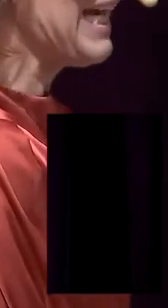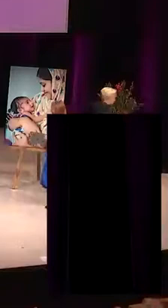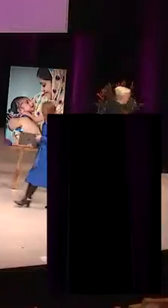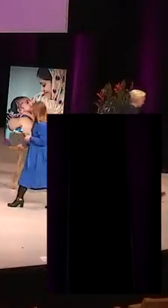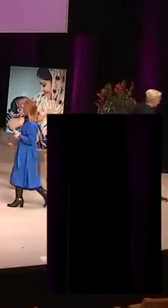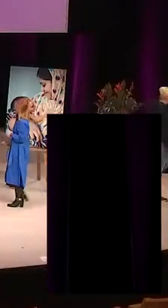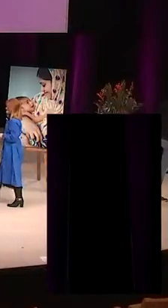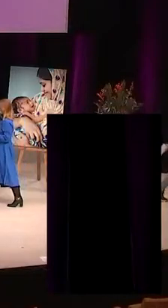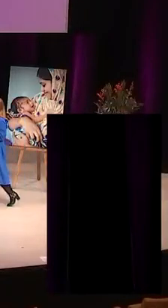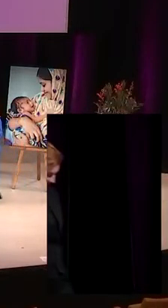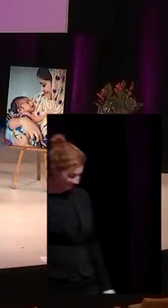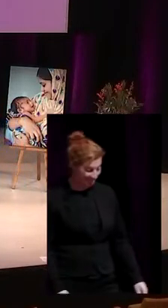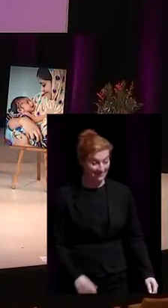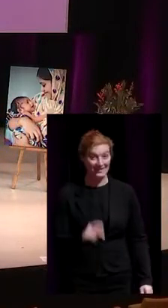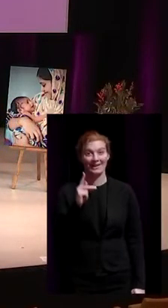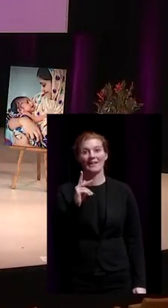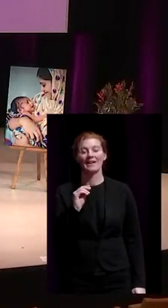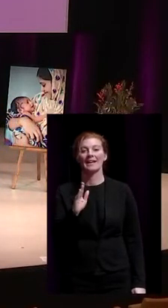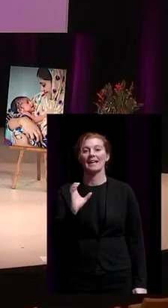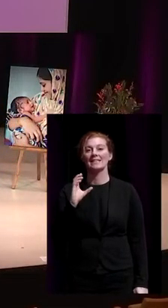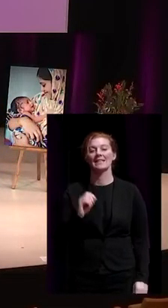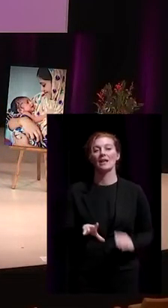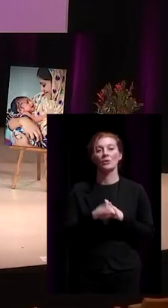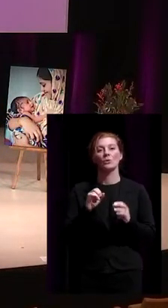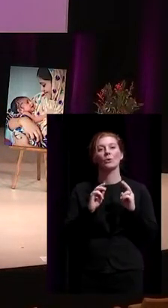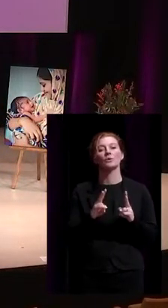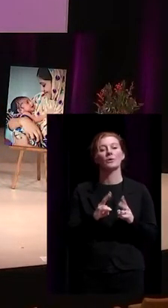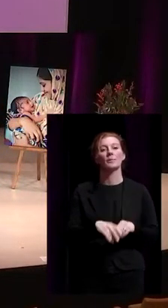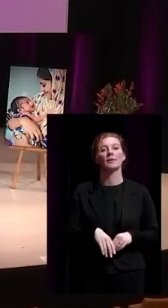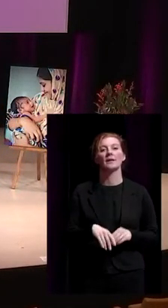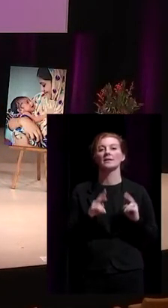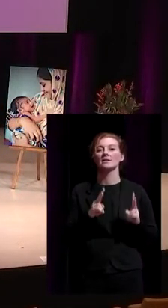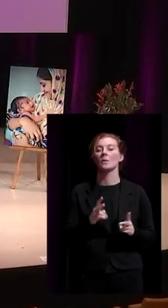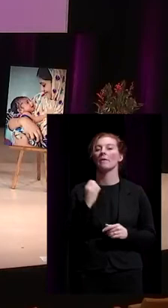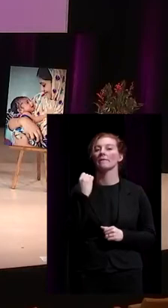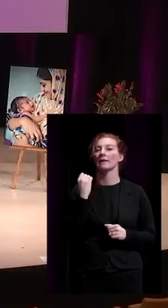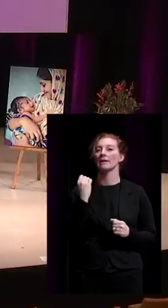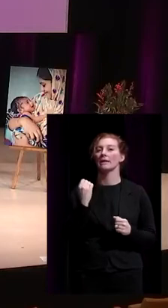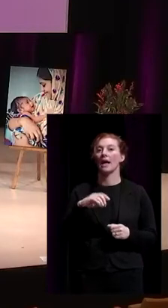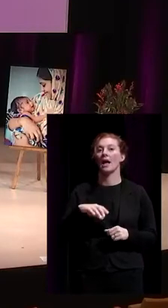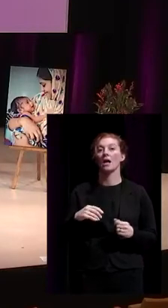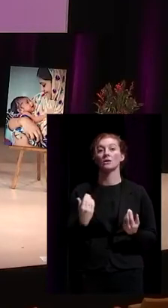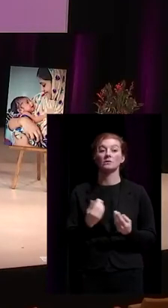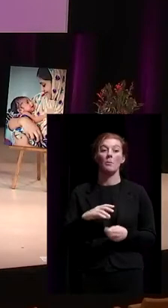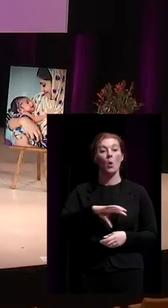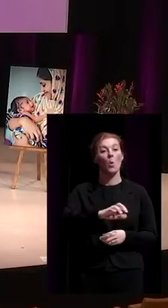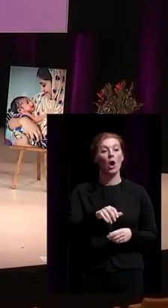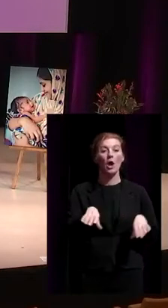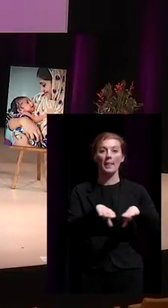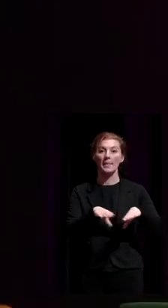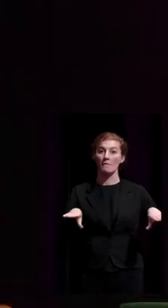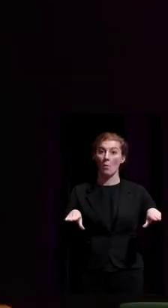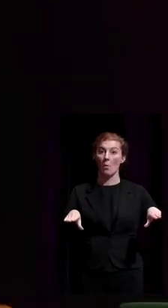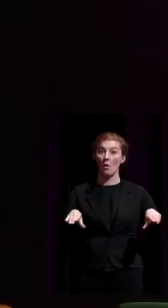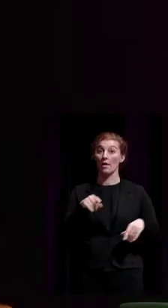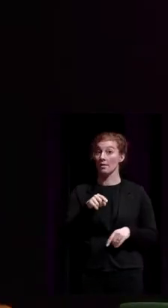Och Kajsa nämnde ju också den så viktiga lokala nivån där